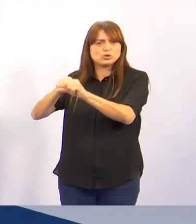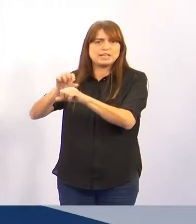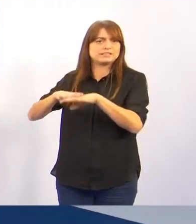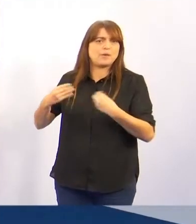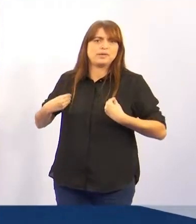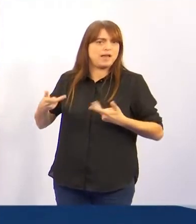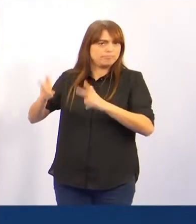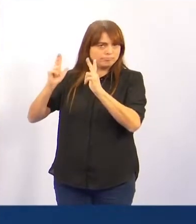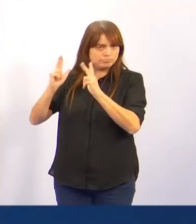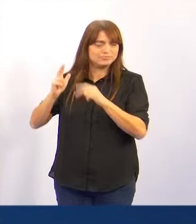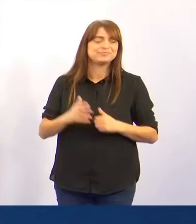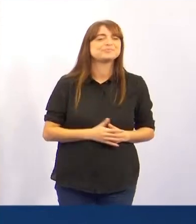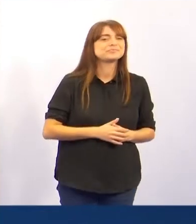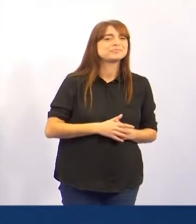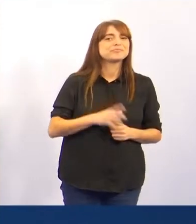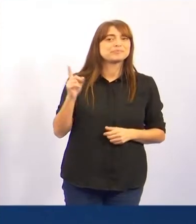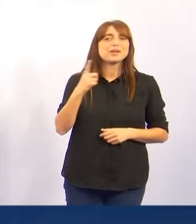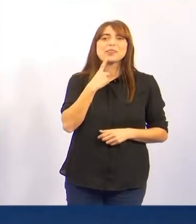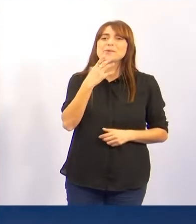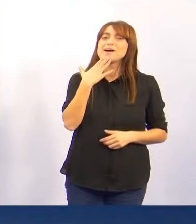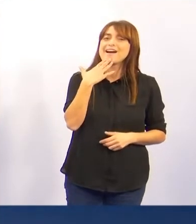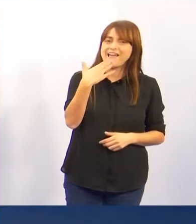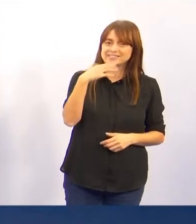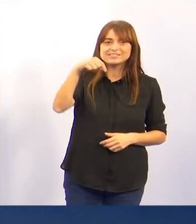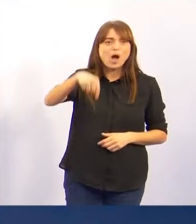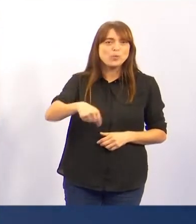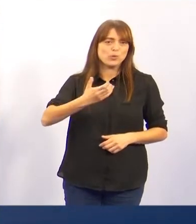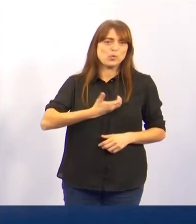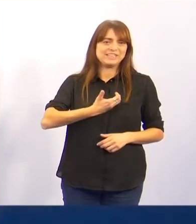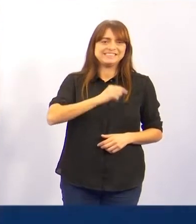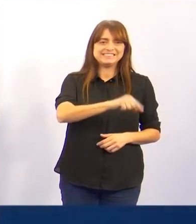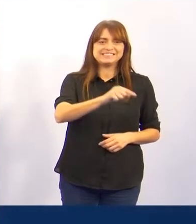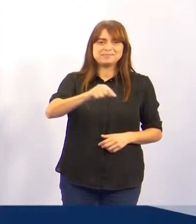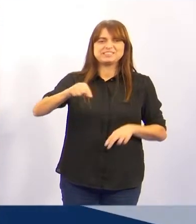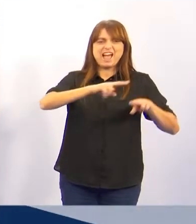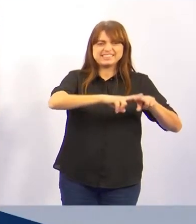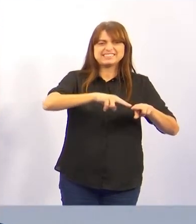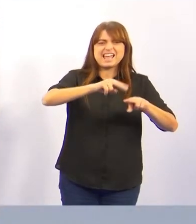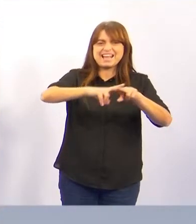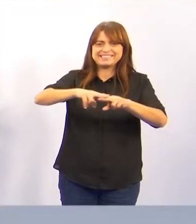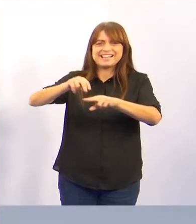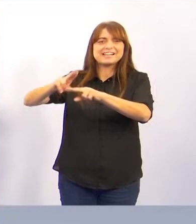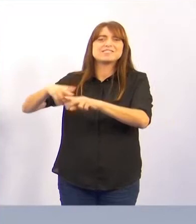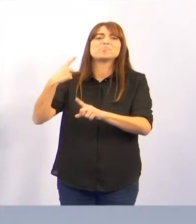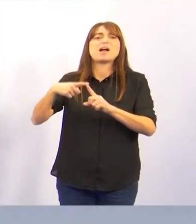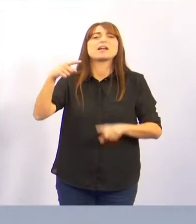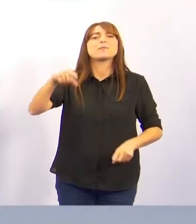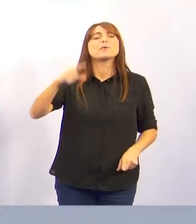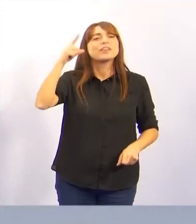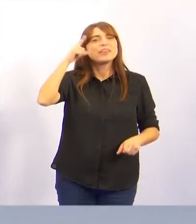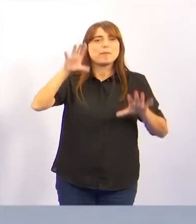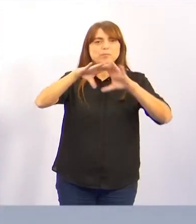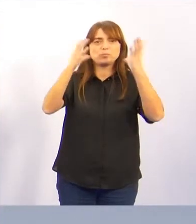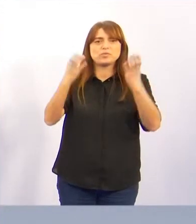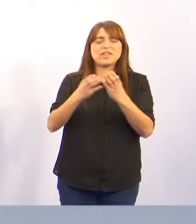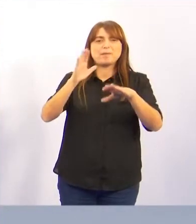Dèiem que estem pendents dels actes que es duran a terme avui a tots els municipis, especialment aquí l'acte central a les Terres de l'Ebre, a l'edifici de les delegacions a la